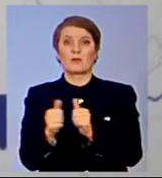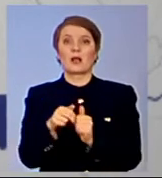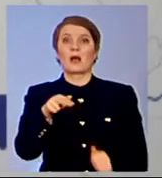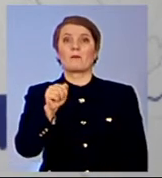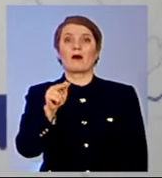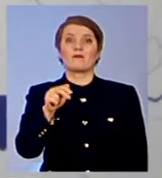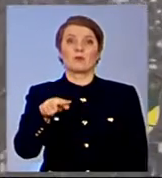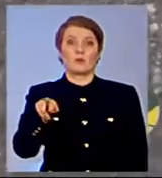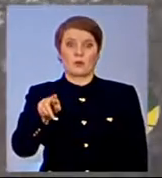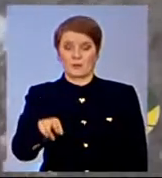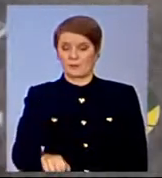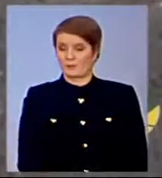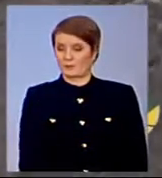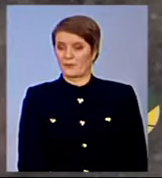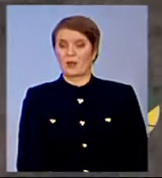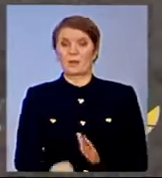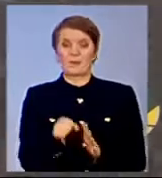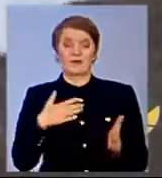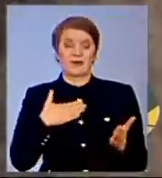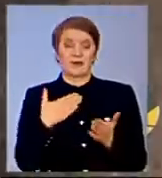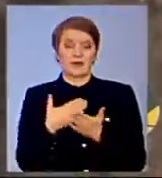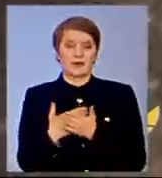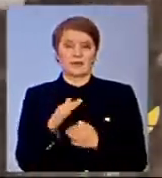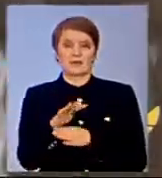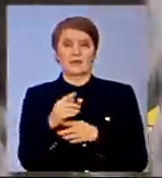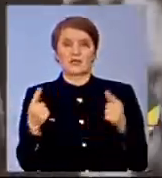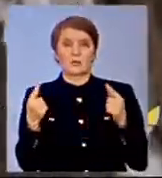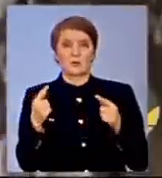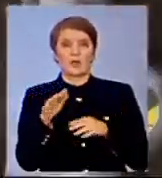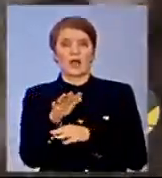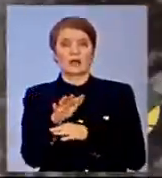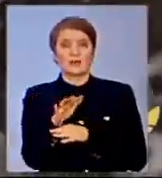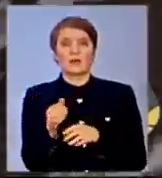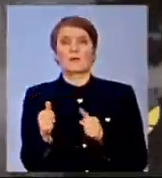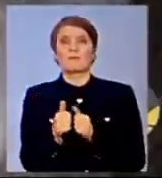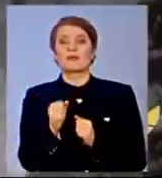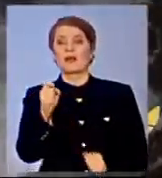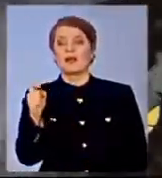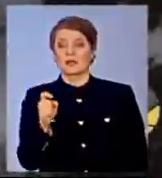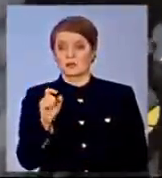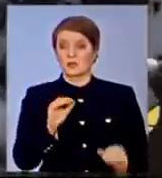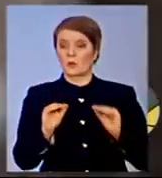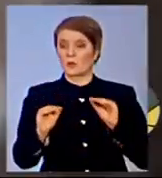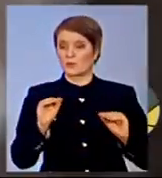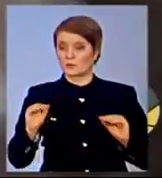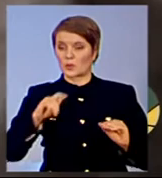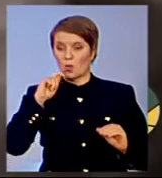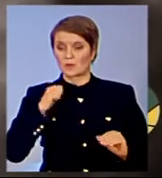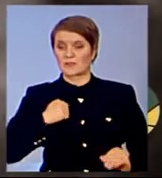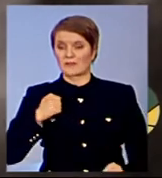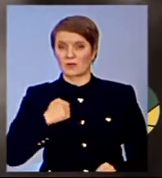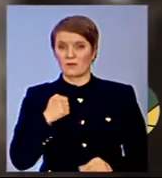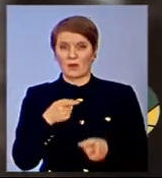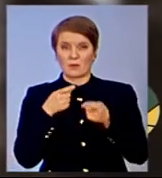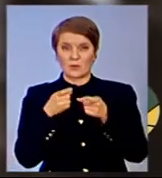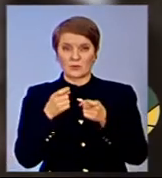Приазов'ї. Бойовики активно б'ють з великокаліберної артилерії на Приазов'ї. Позиції українських військових прострілюють